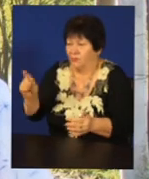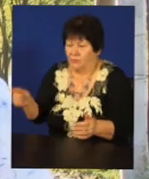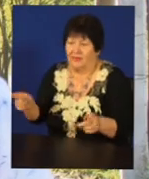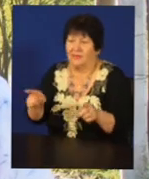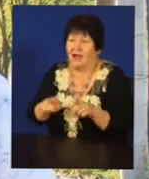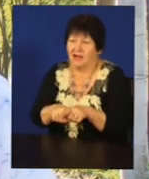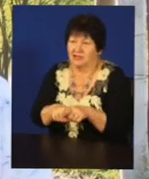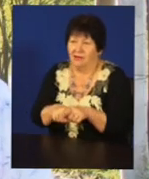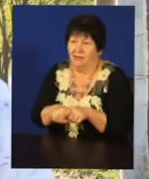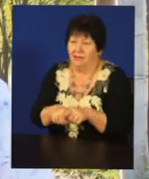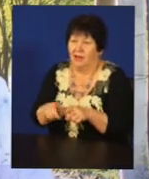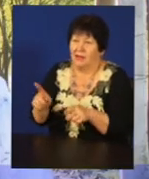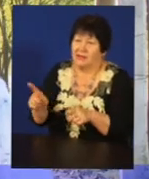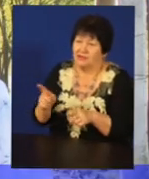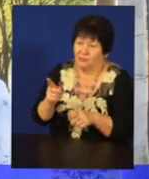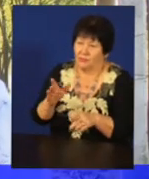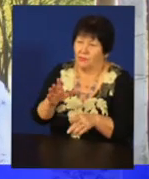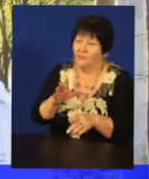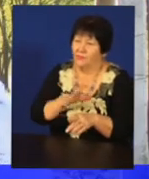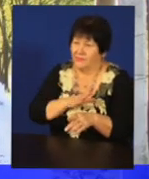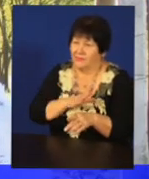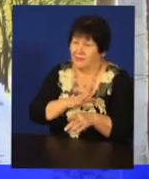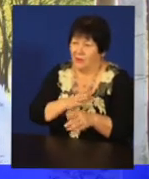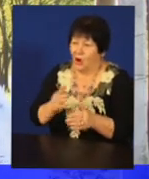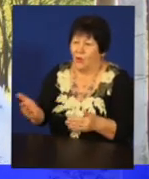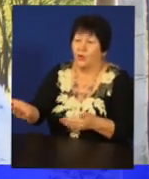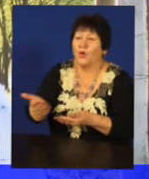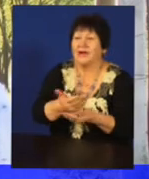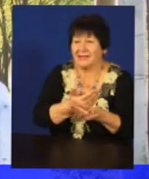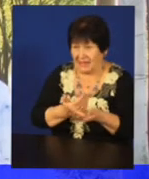аша, деодато фост. Au fost colectat